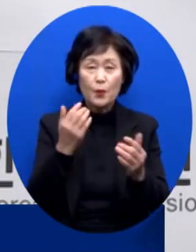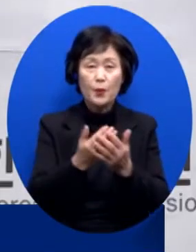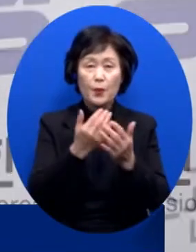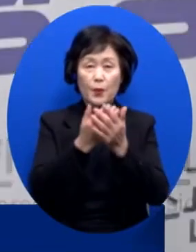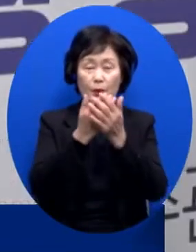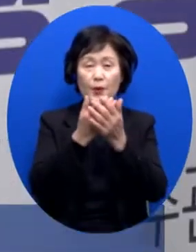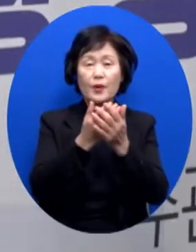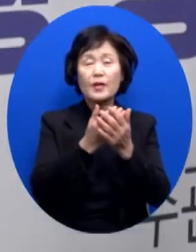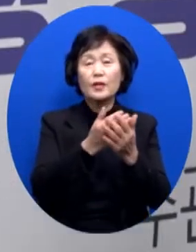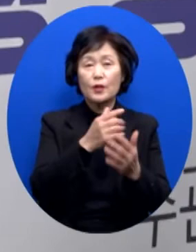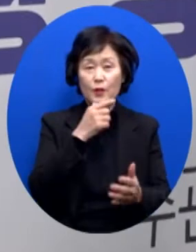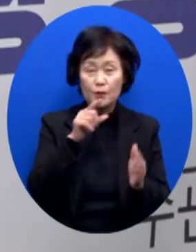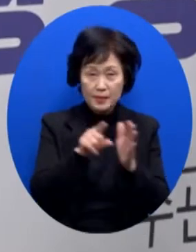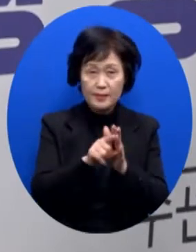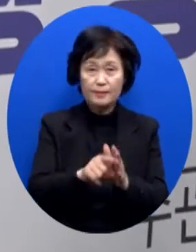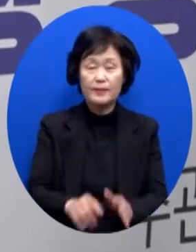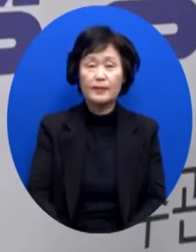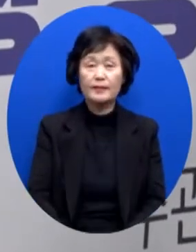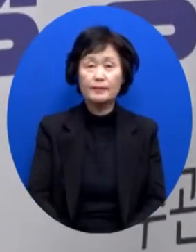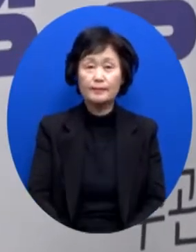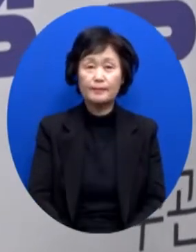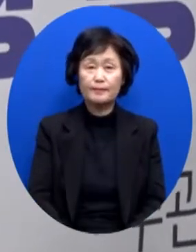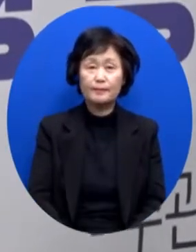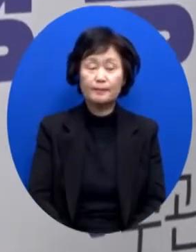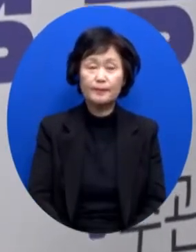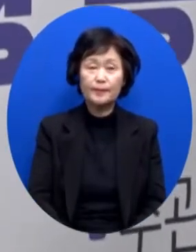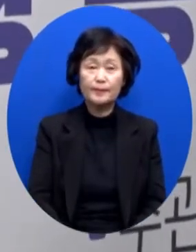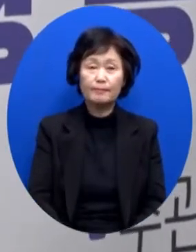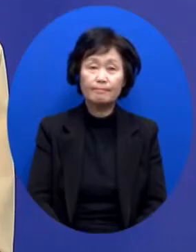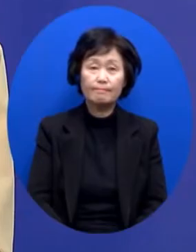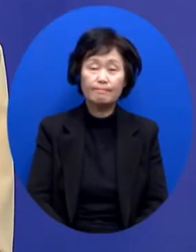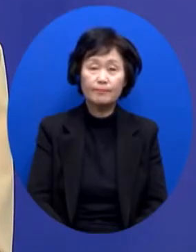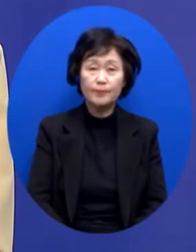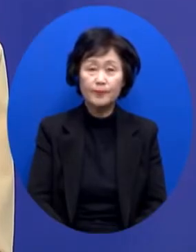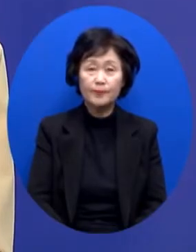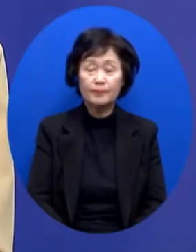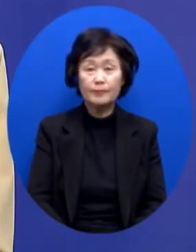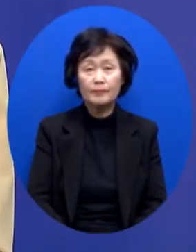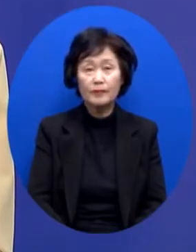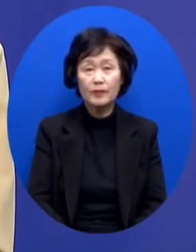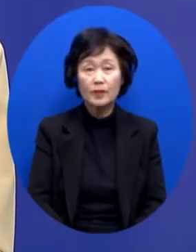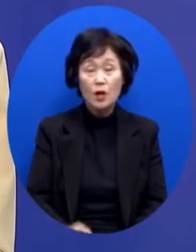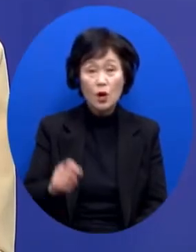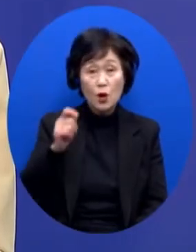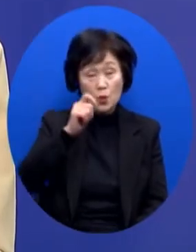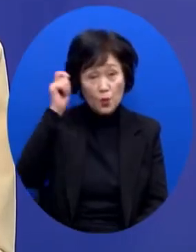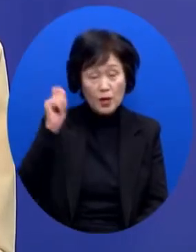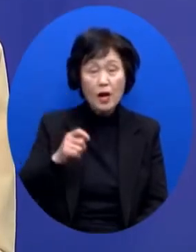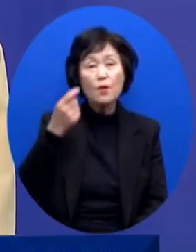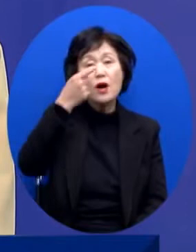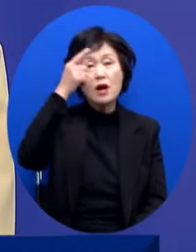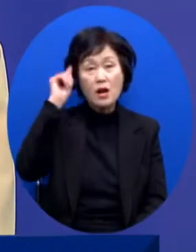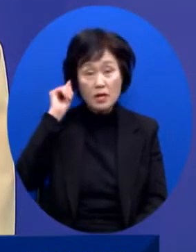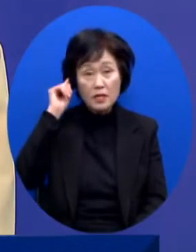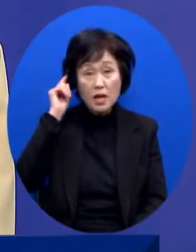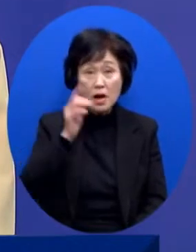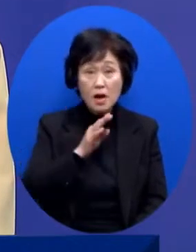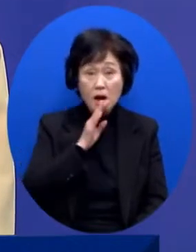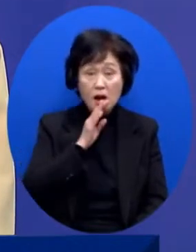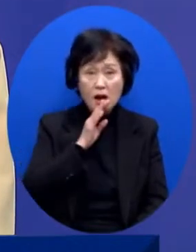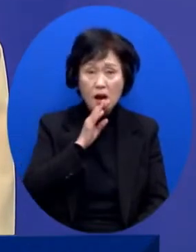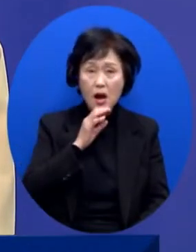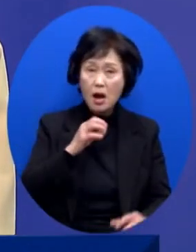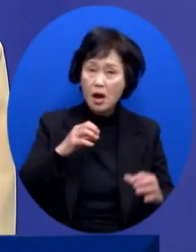믿습니다 css eng 입니다 우크라이나와 러 치아가 사실상 주